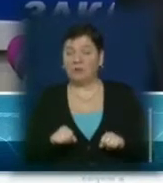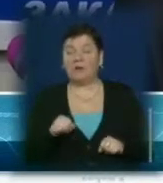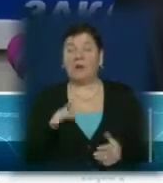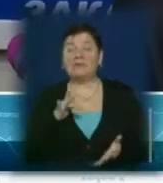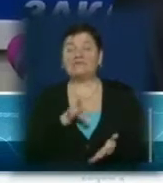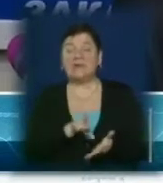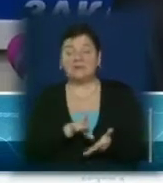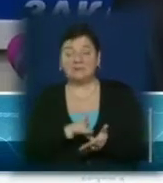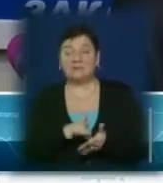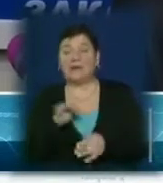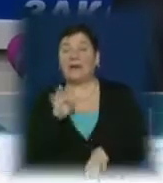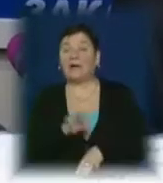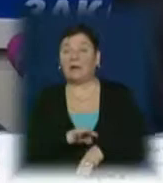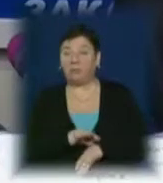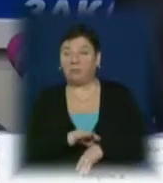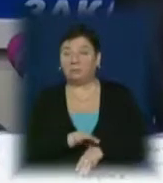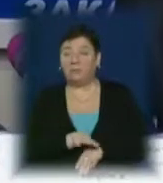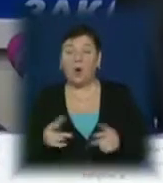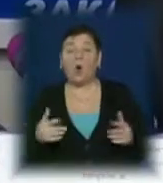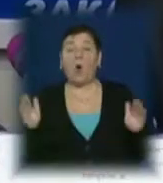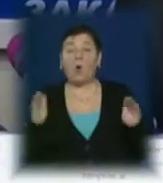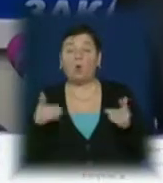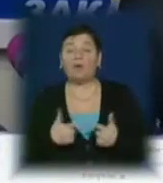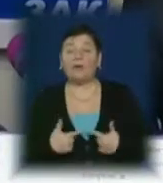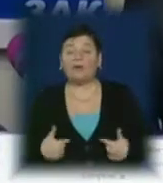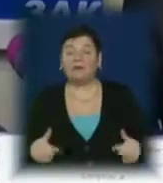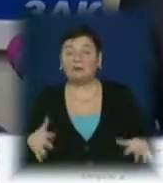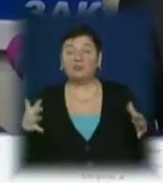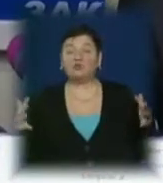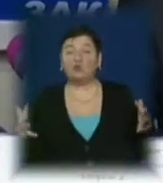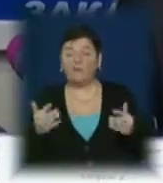центру грипу Міністерства охорони здоров'я, що в кінці